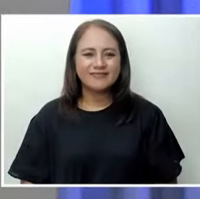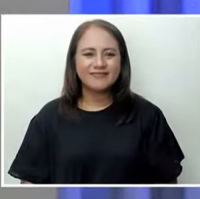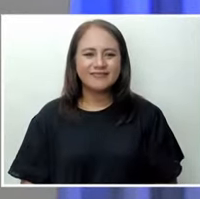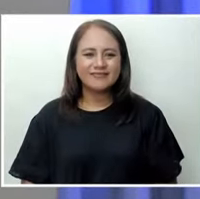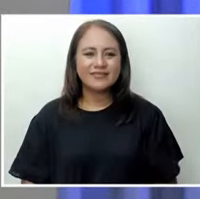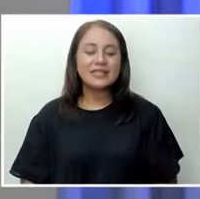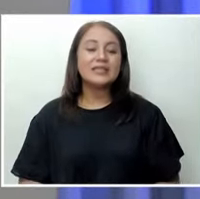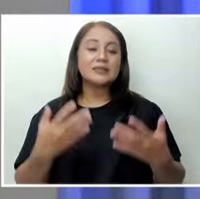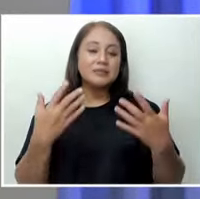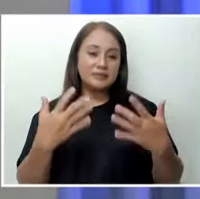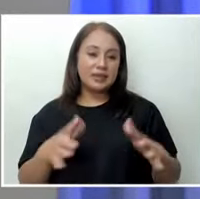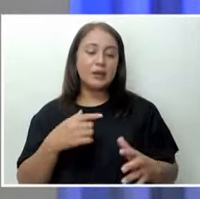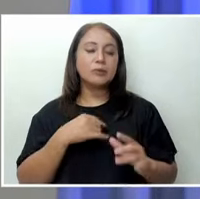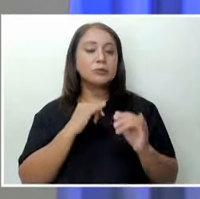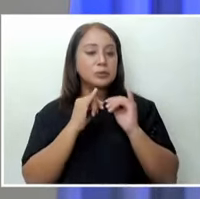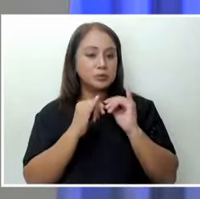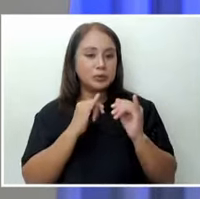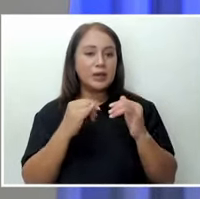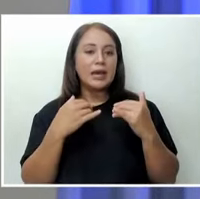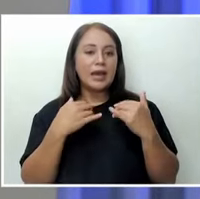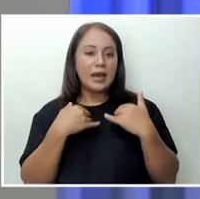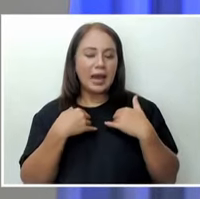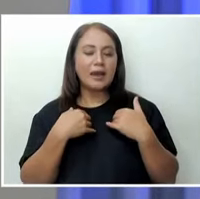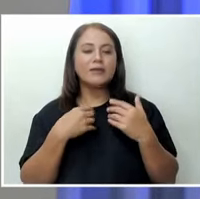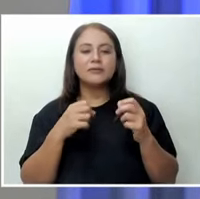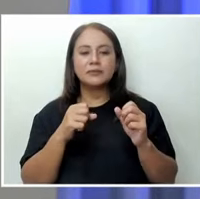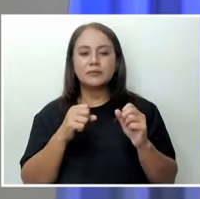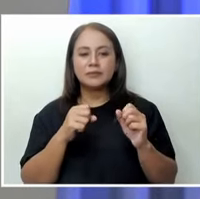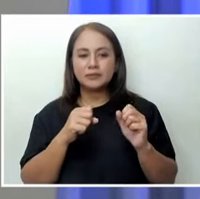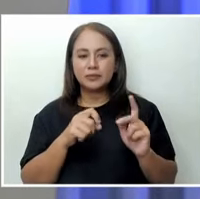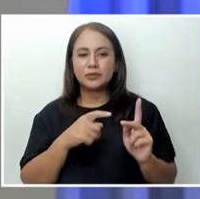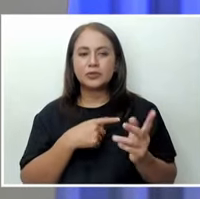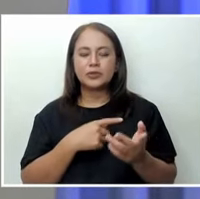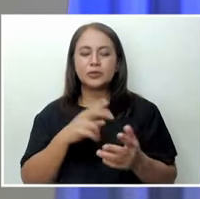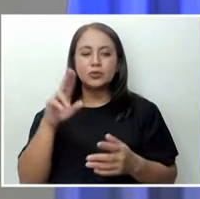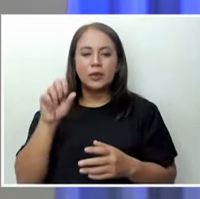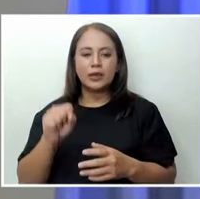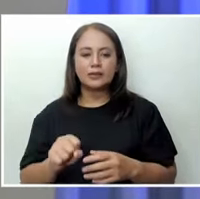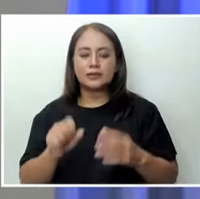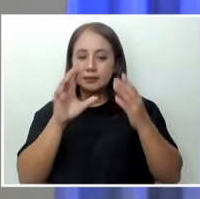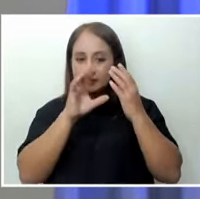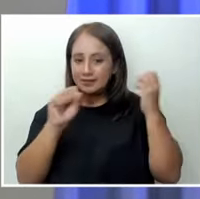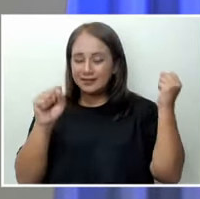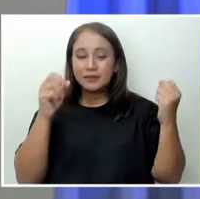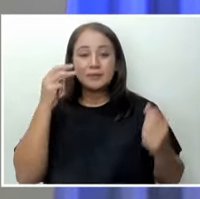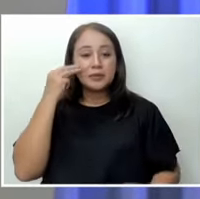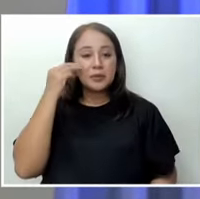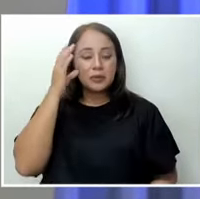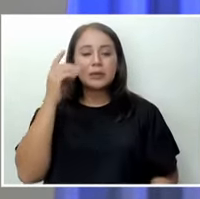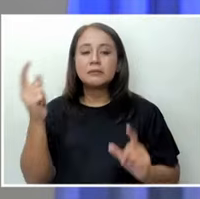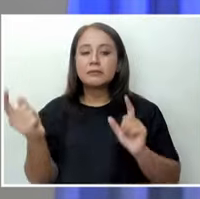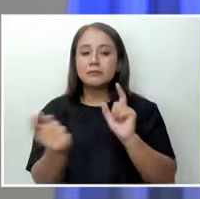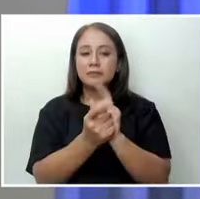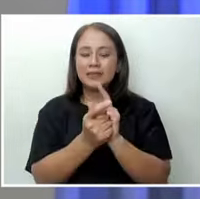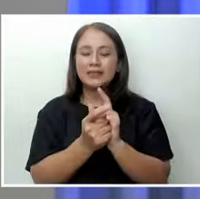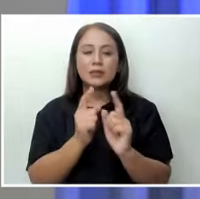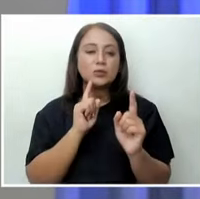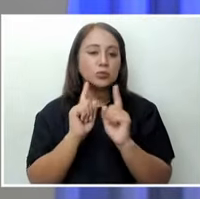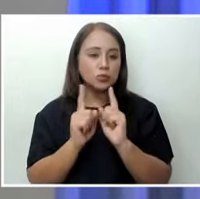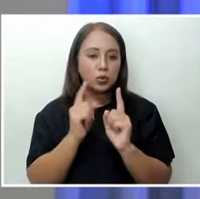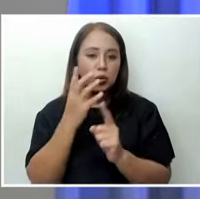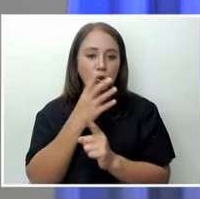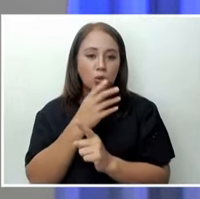Matapos ang aming panayam, nagkaroon ng pagkakataon si U.S. Ambassador Carlson na makilala at makausap ang